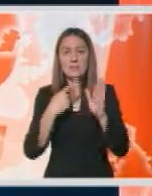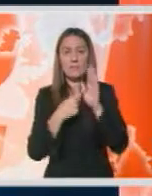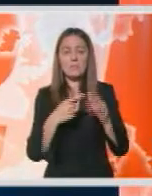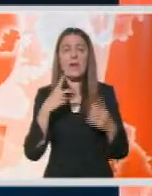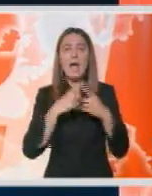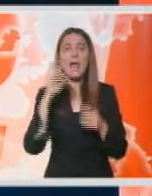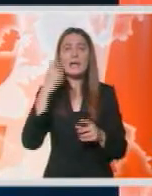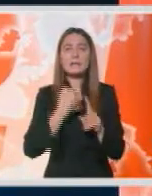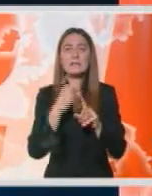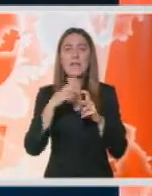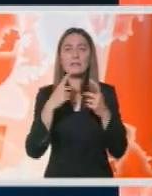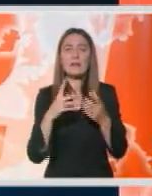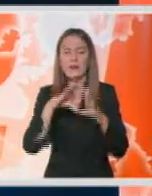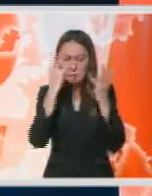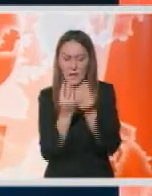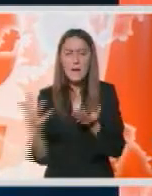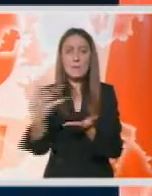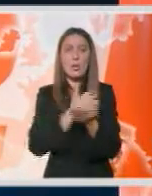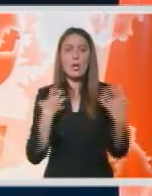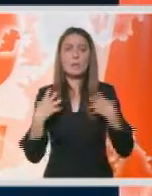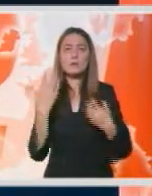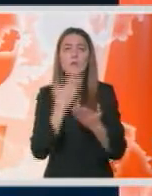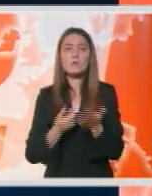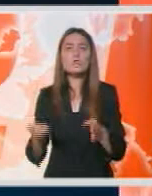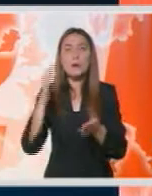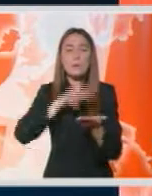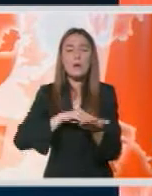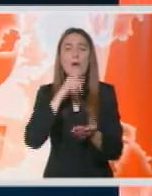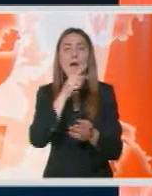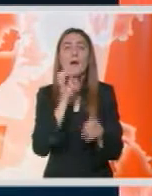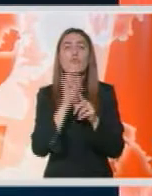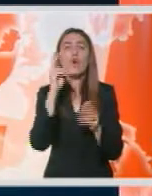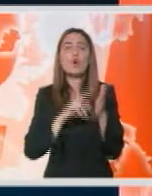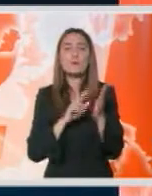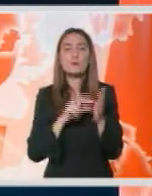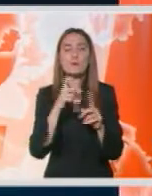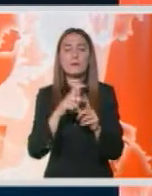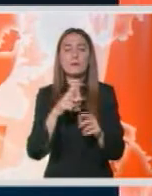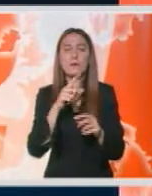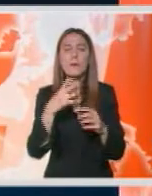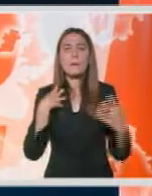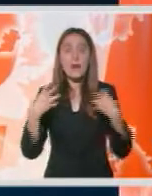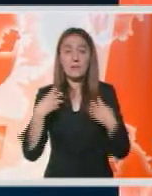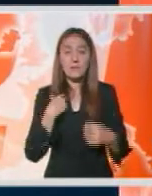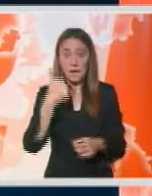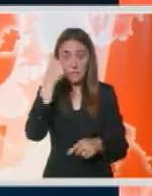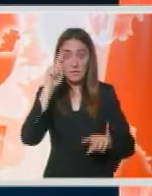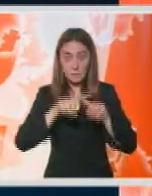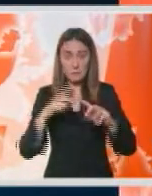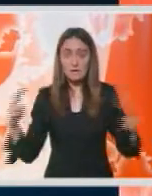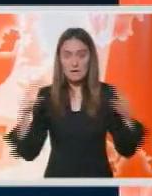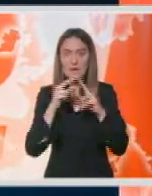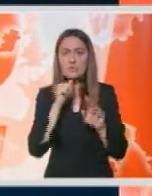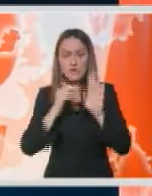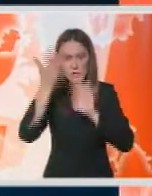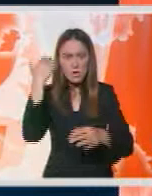Aleksandra Ilića, a sav prihod od predstave biće doniran fondu Mila. Predstava sa konceptom koji se prvi put sreće u